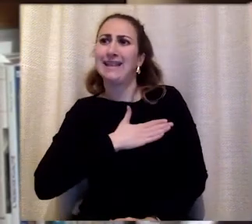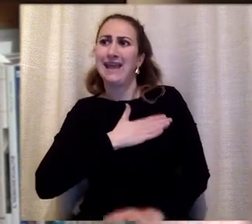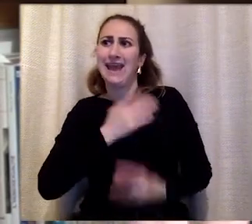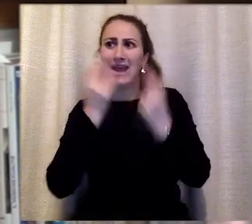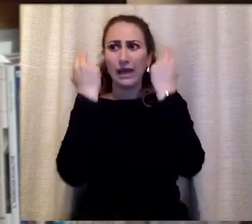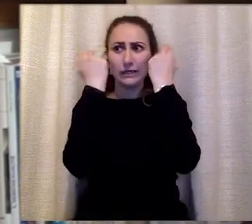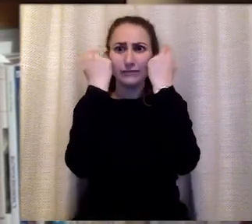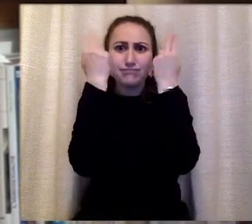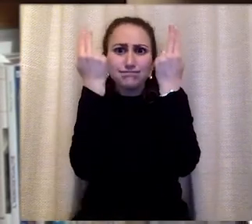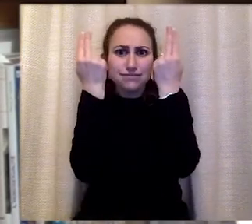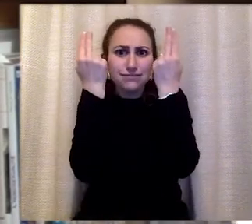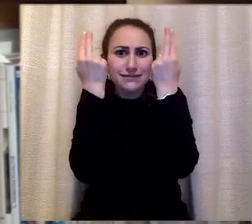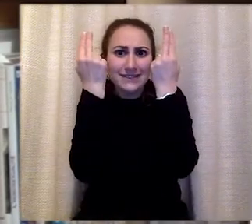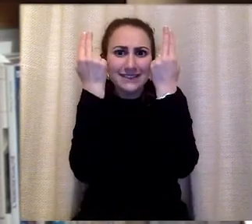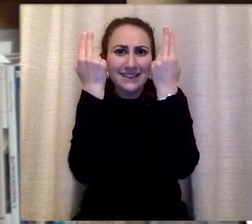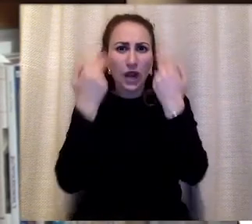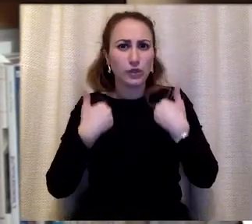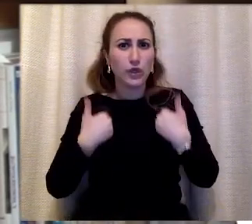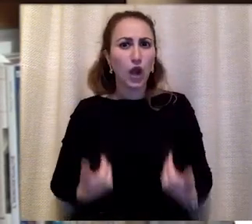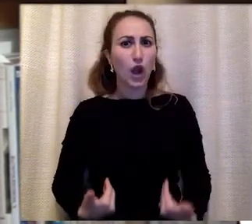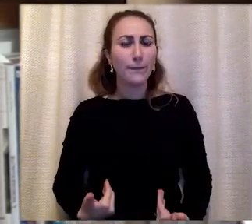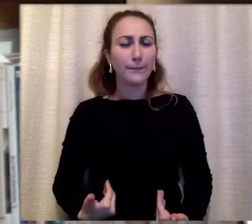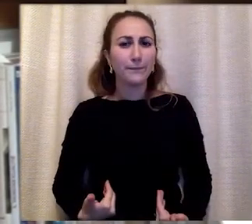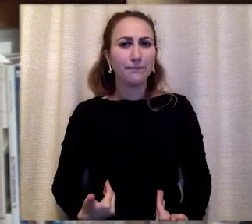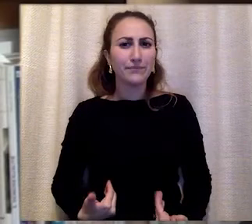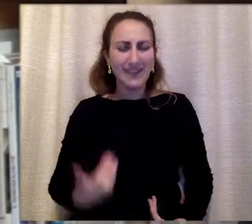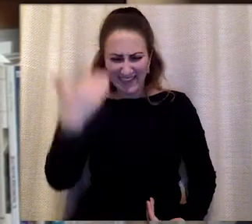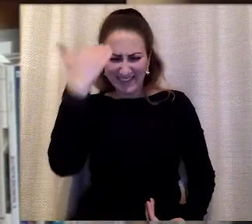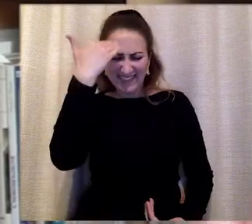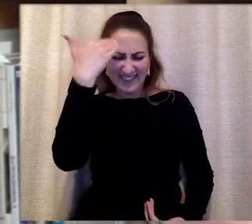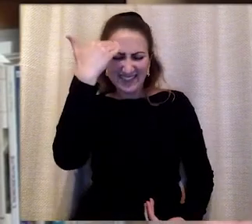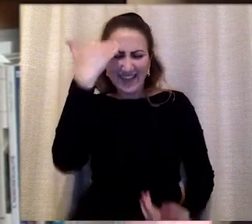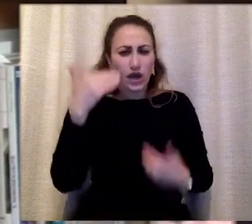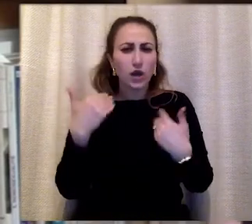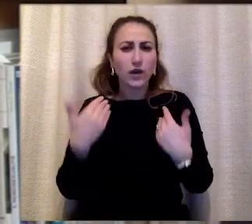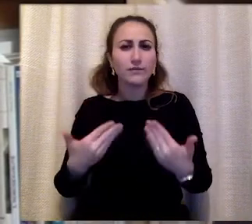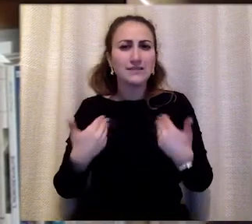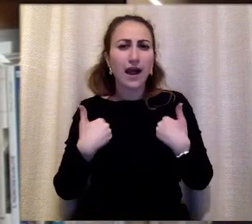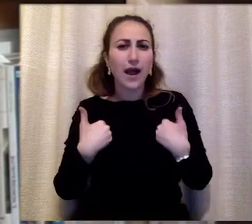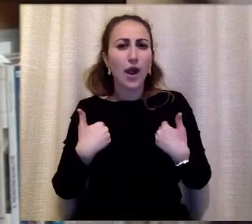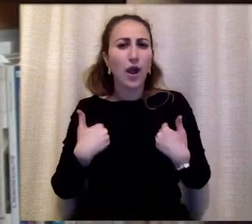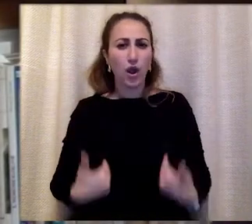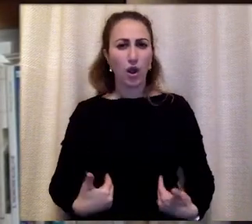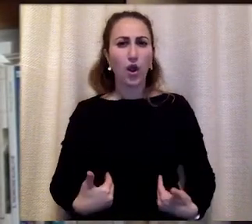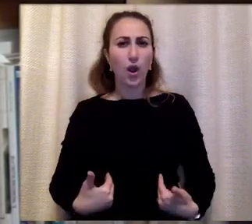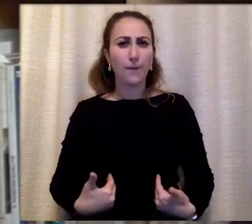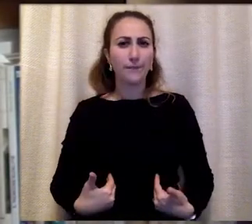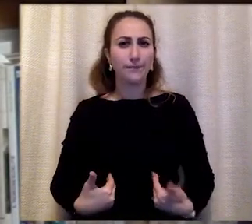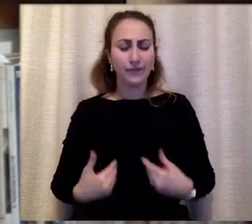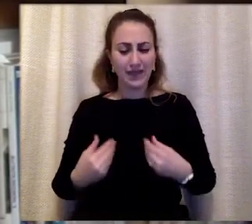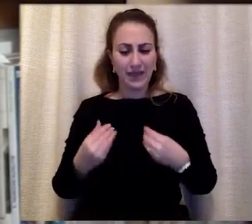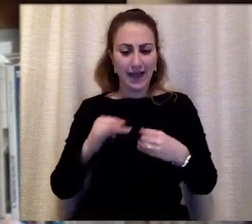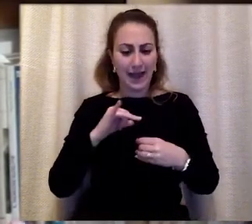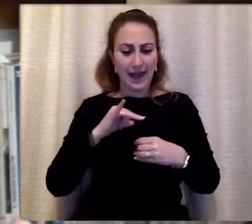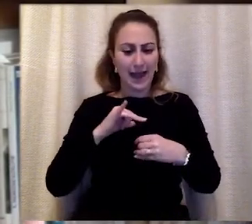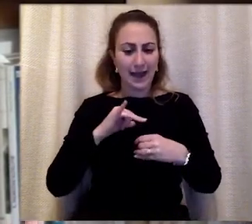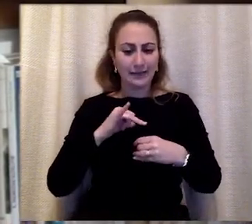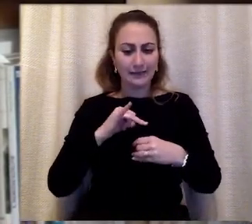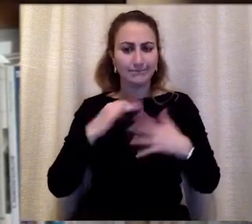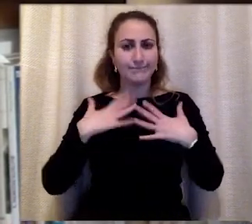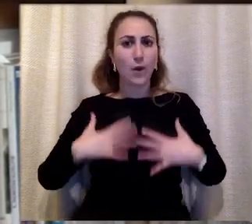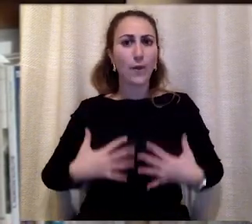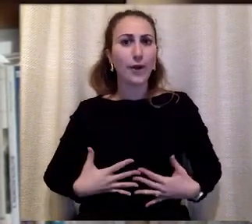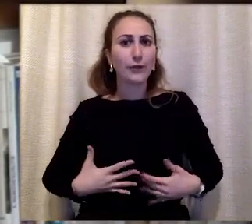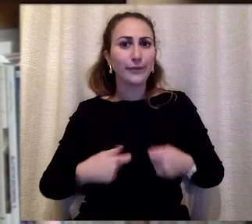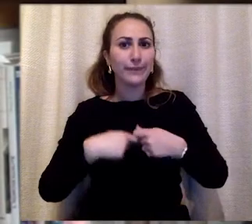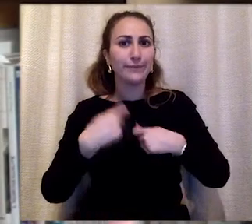les conséquences de la chute de l'homme. Il fait que l'homme a mis un fossé entre Dieu